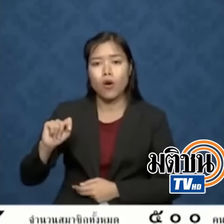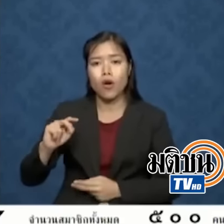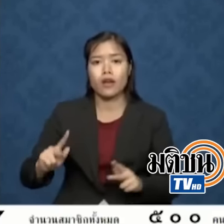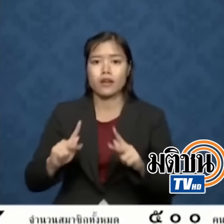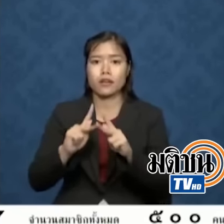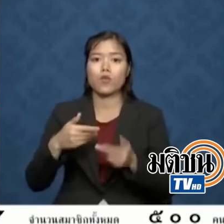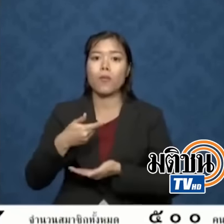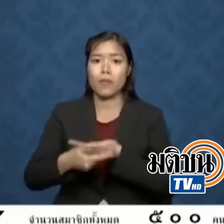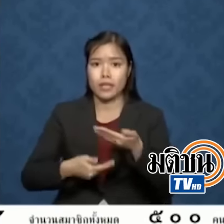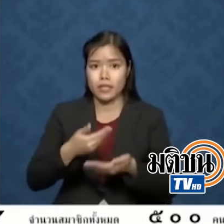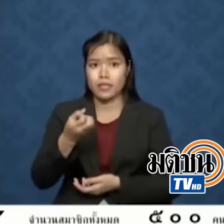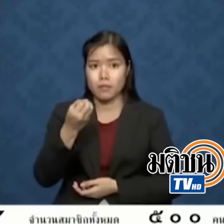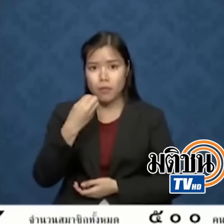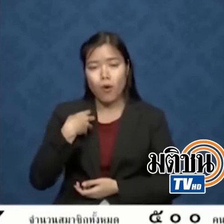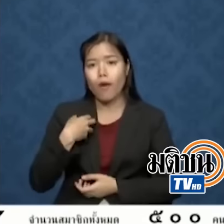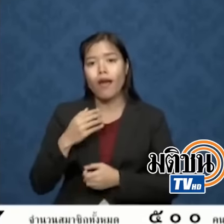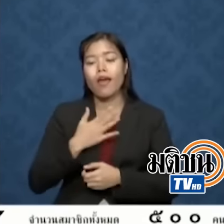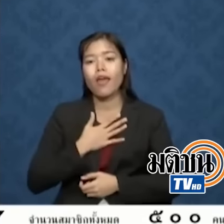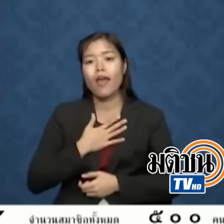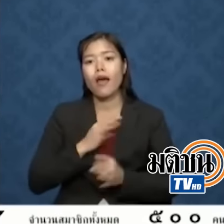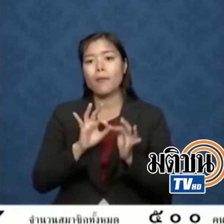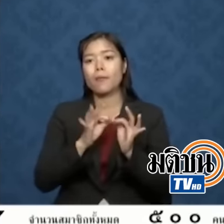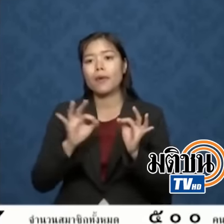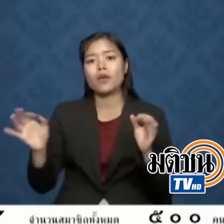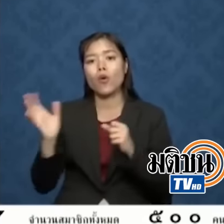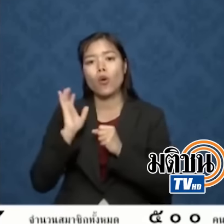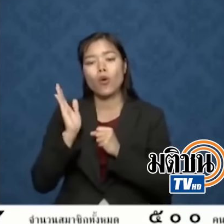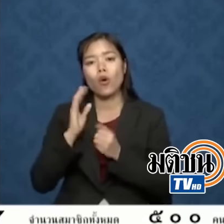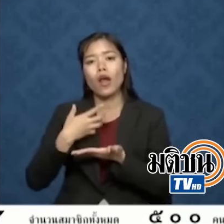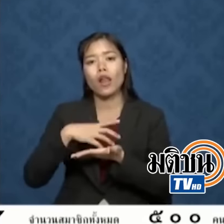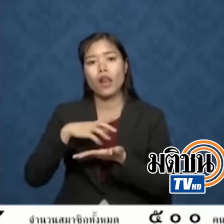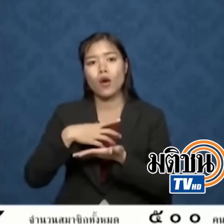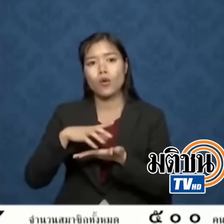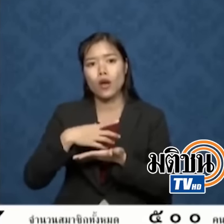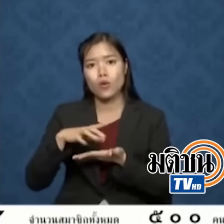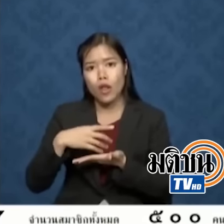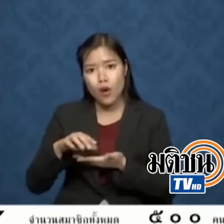ว่าพวกเรามีแต่วาทกรรมไม่สร้างสรรค์ไ